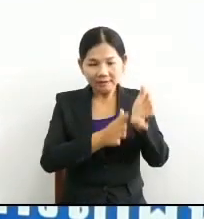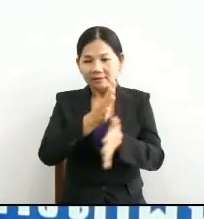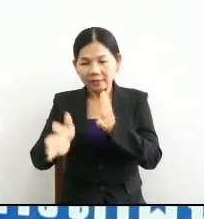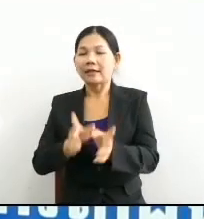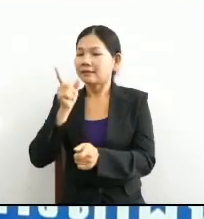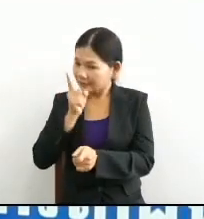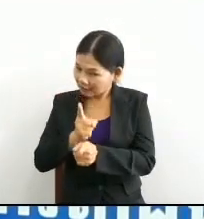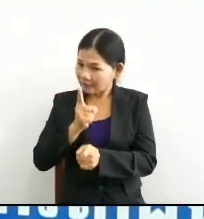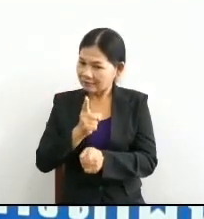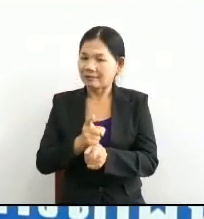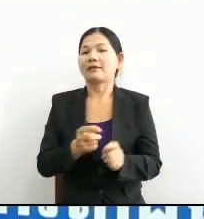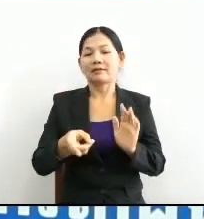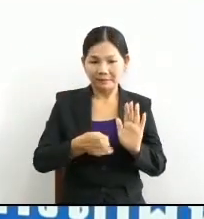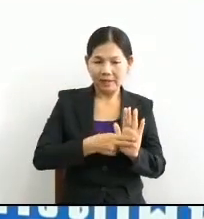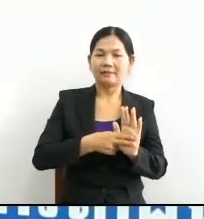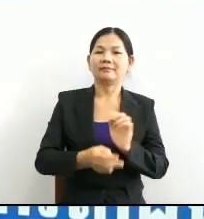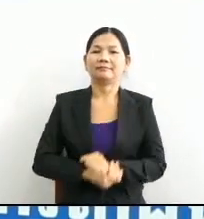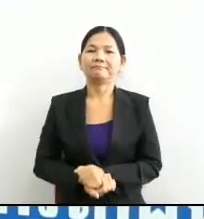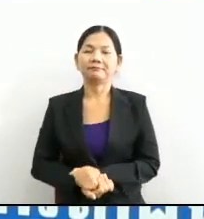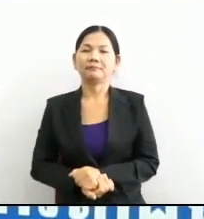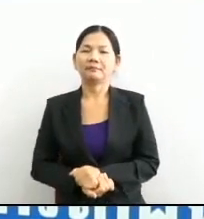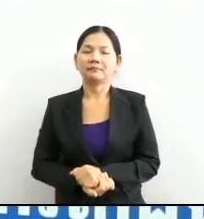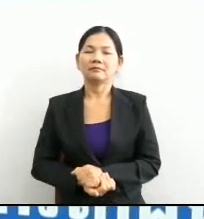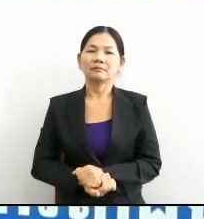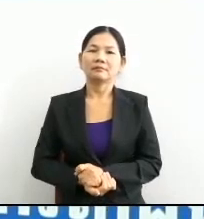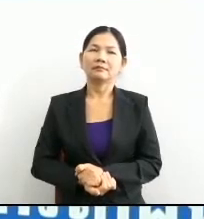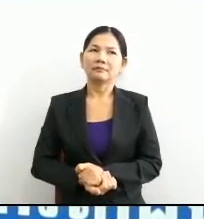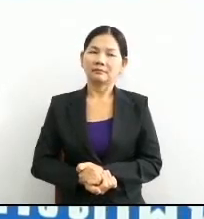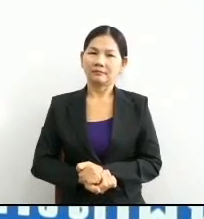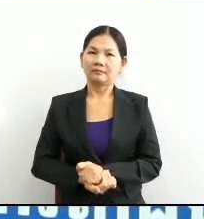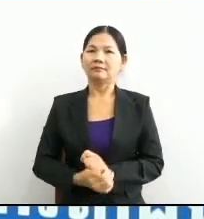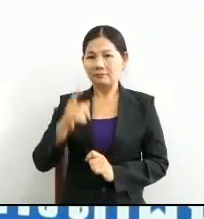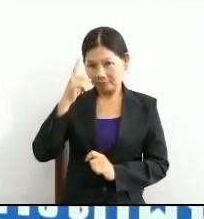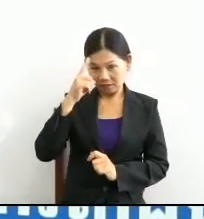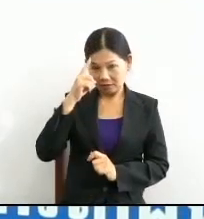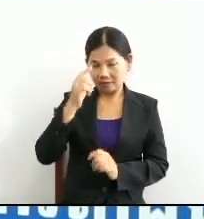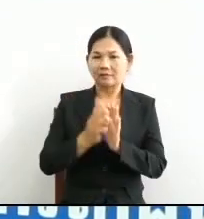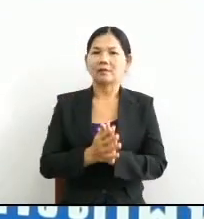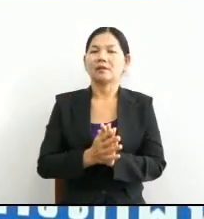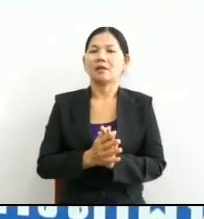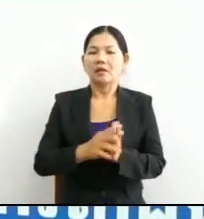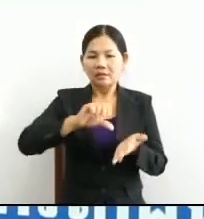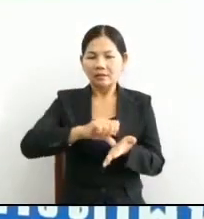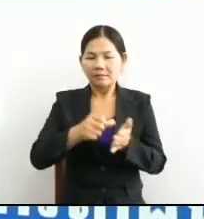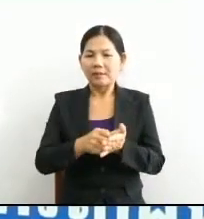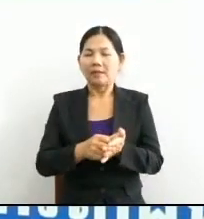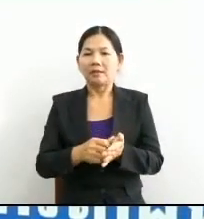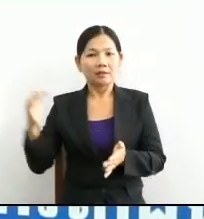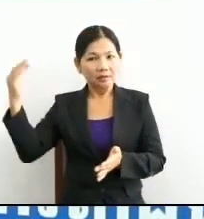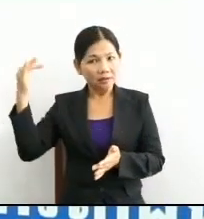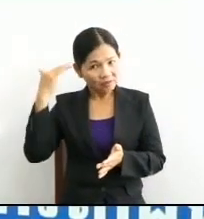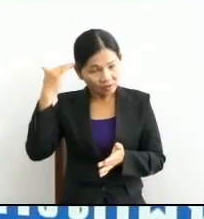con nát xiên mùi mùi chắc ba chà chẳng con bạn đang há sạch tít sạch sạch năng bị rúa miền rúa bạc